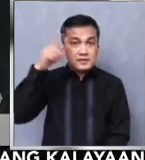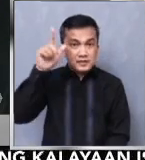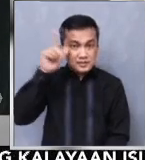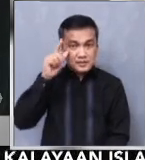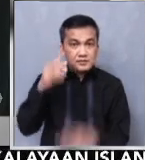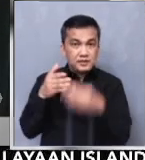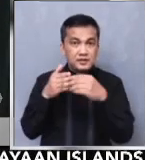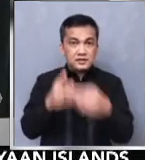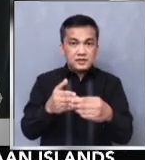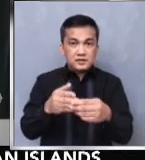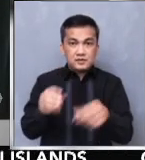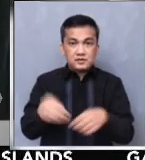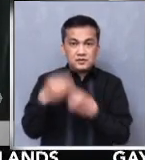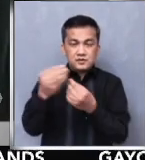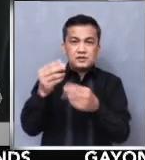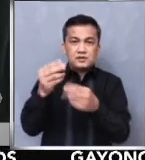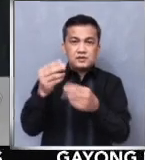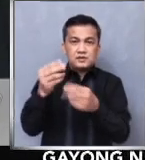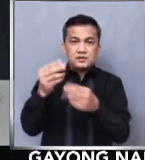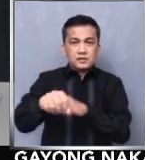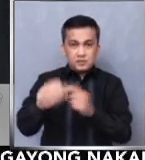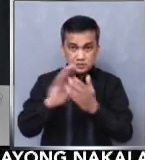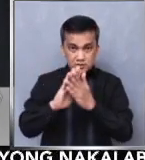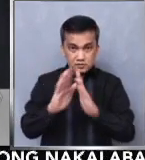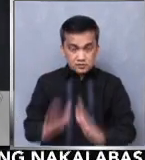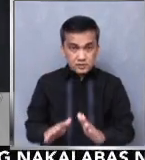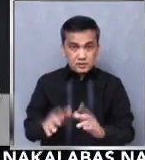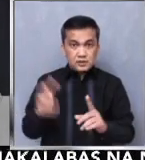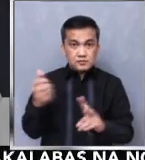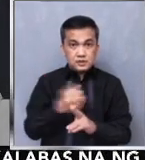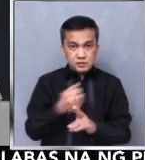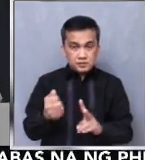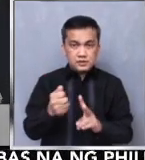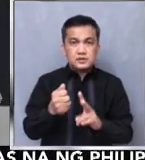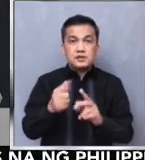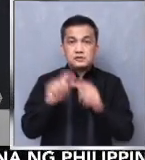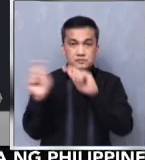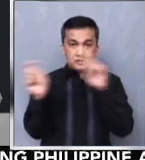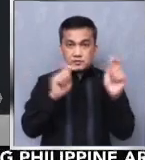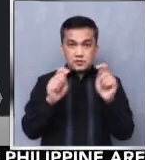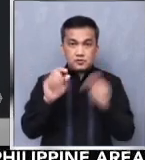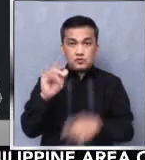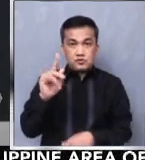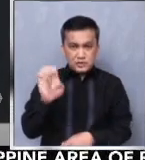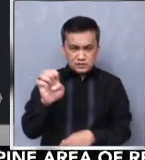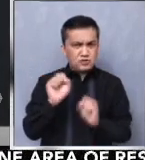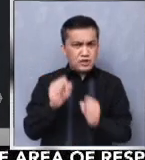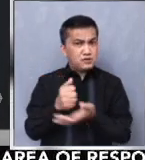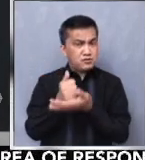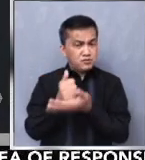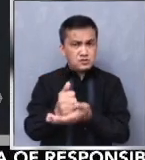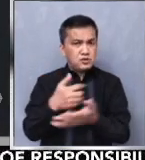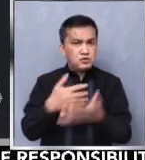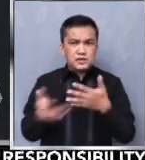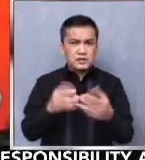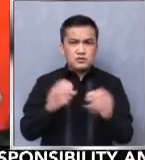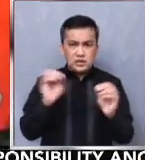ng katahimikan para sa mga biktima ng bagyong Odette. Kung kaya raw tumulong, may eleksyon man o wala, tumulong ng